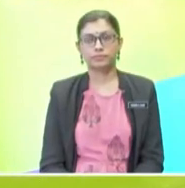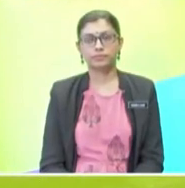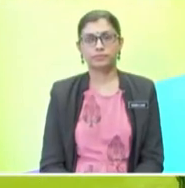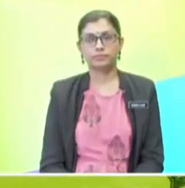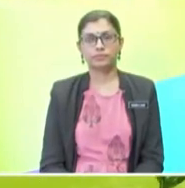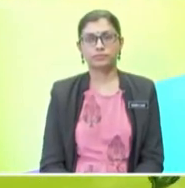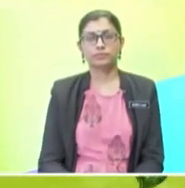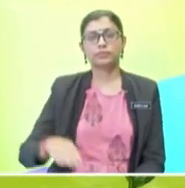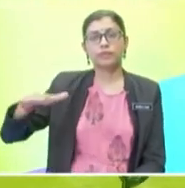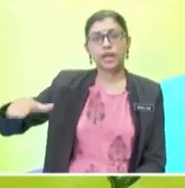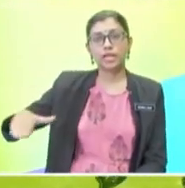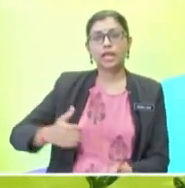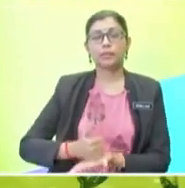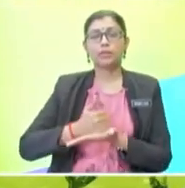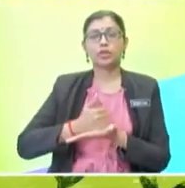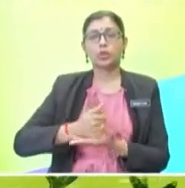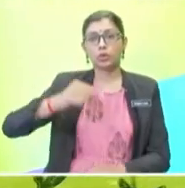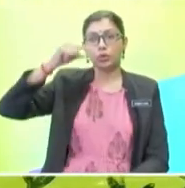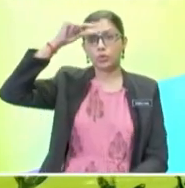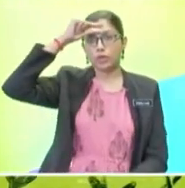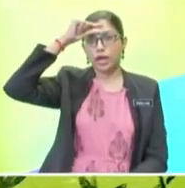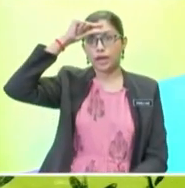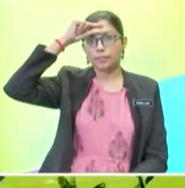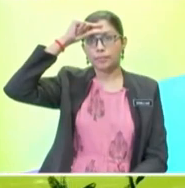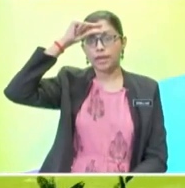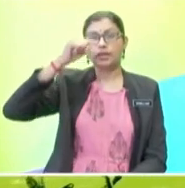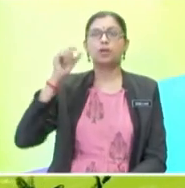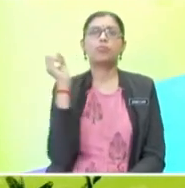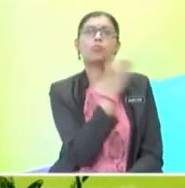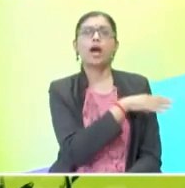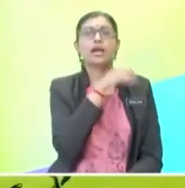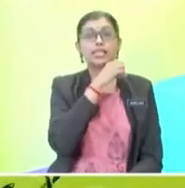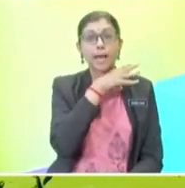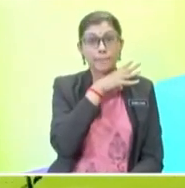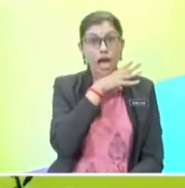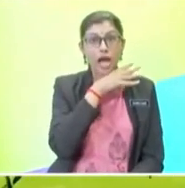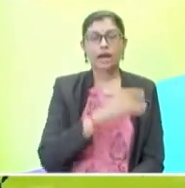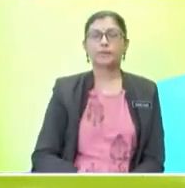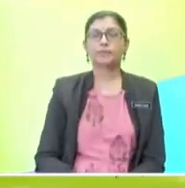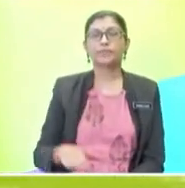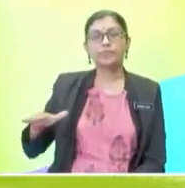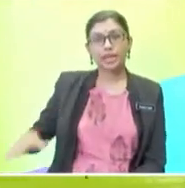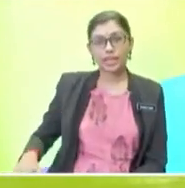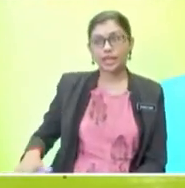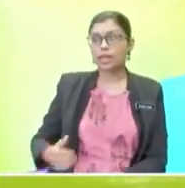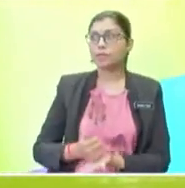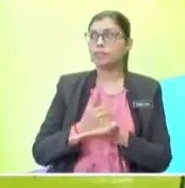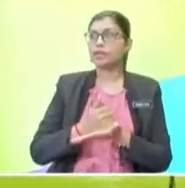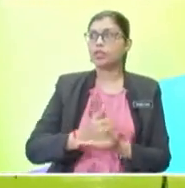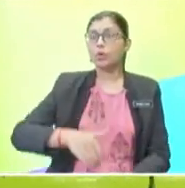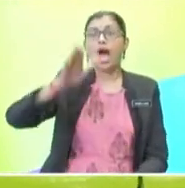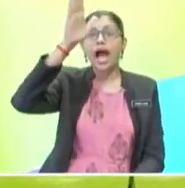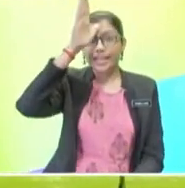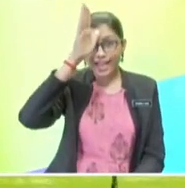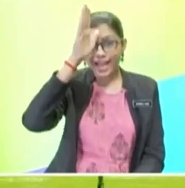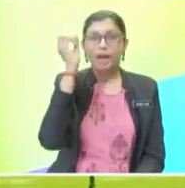Adik menolong abang ayah membuang sampah. Ah, adik membantu ayah membuang